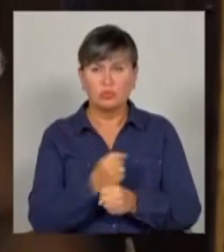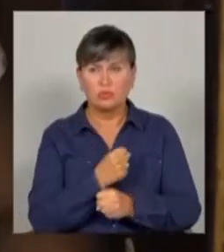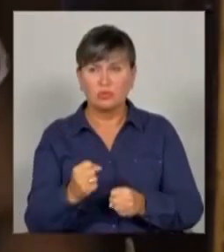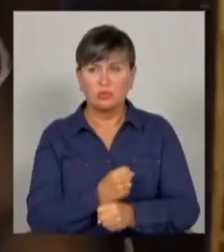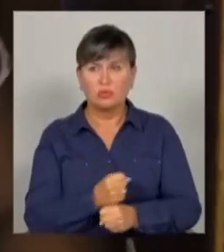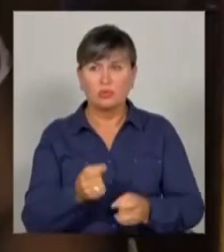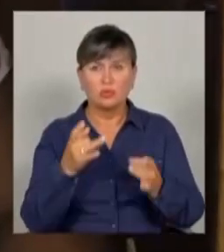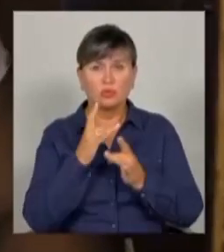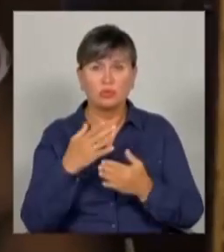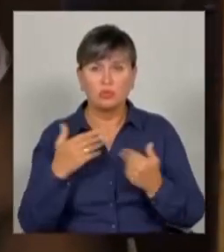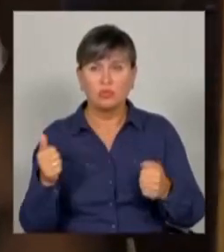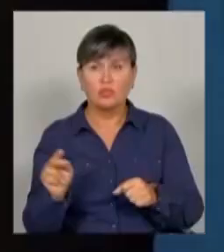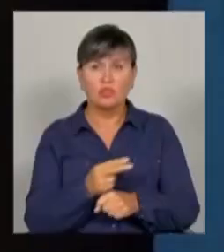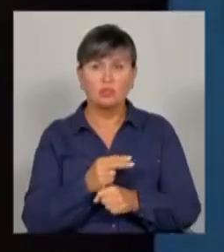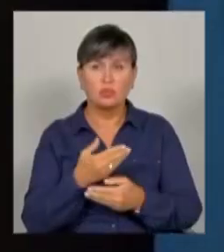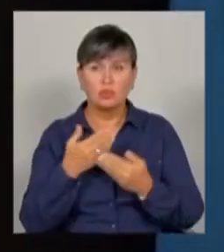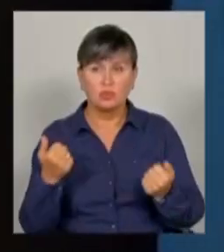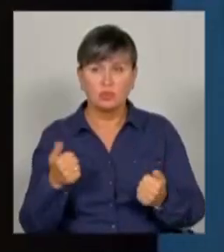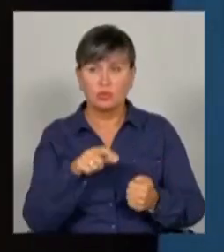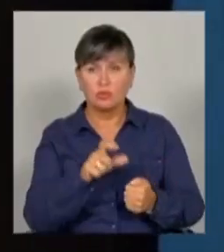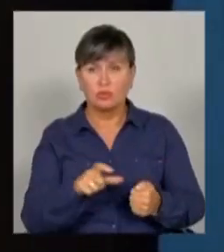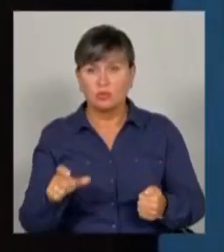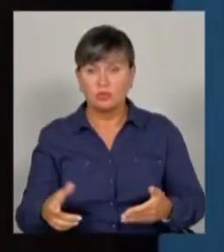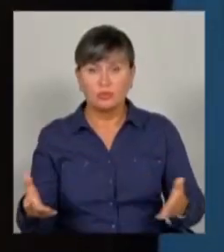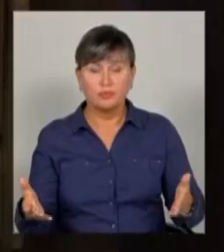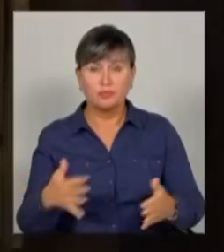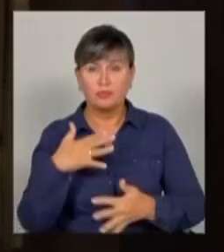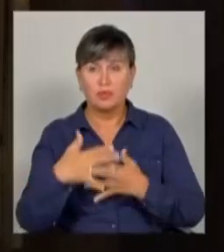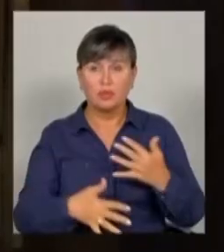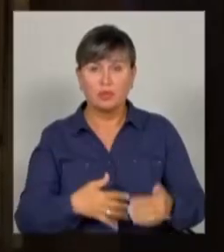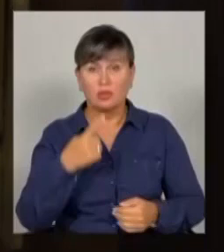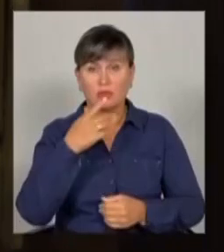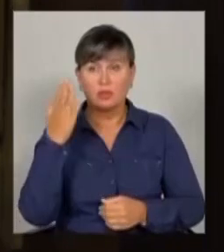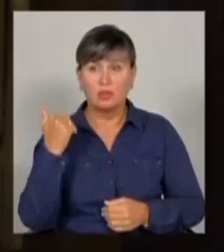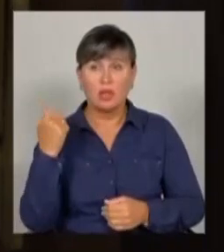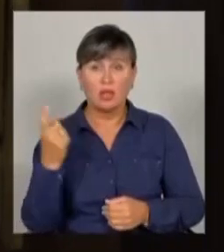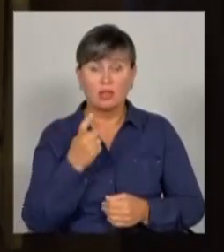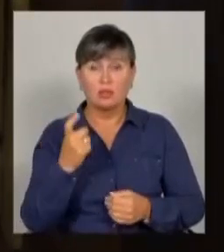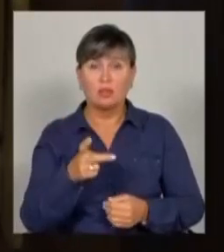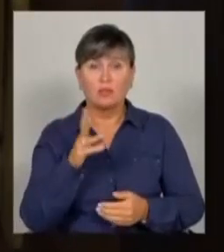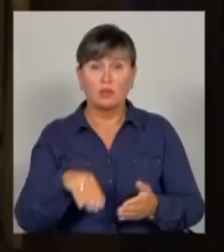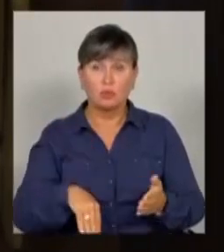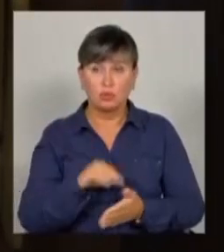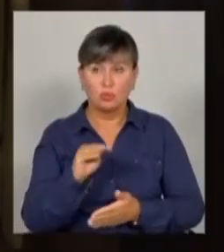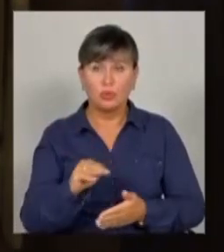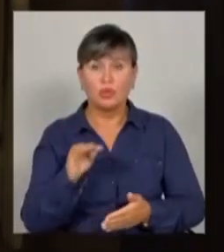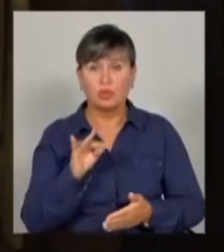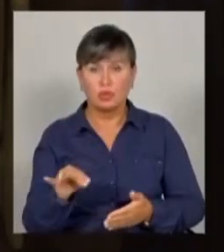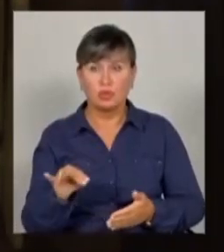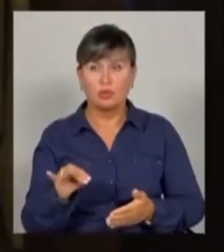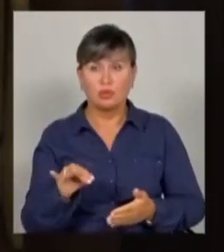Никакой культуры, никакой воспитанности. Неадекватные люди, все. Недавно только хозяин купил и